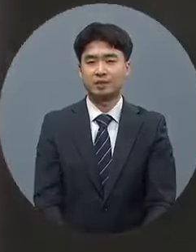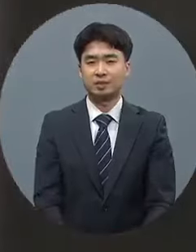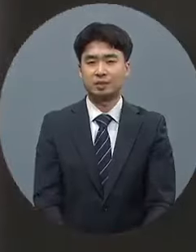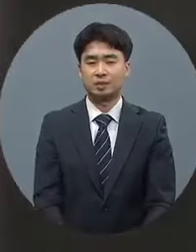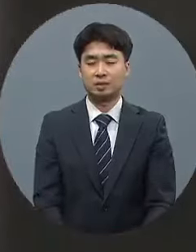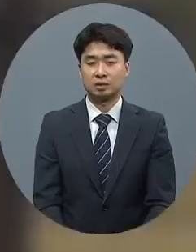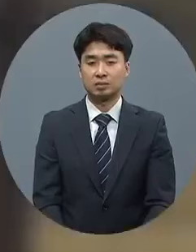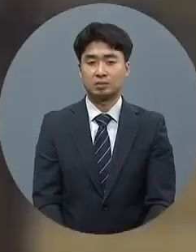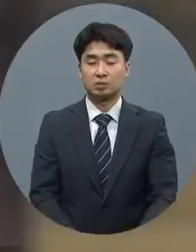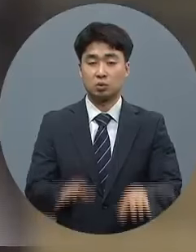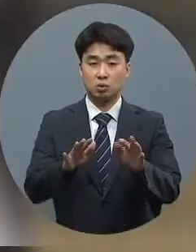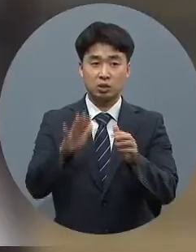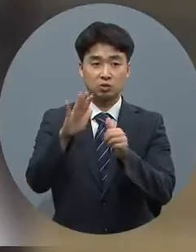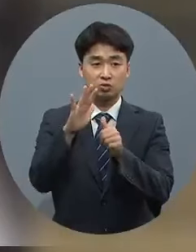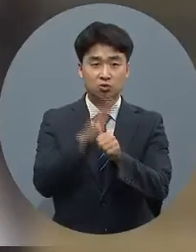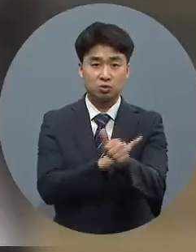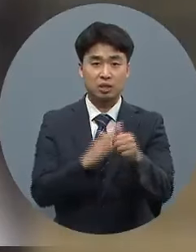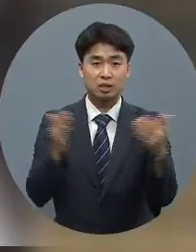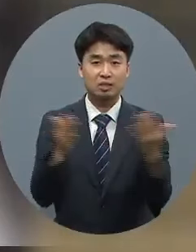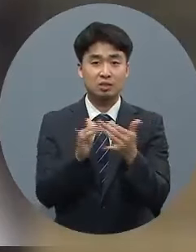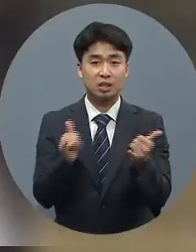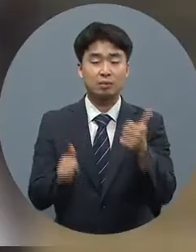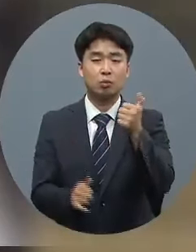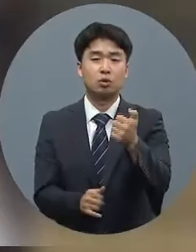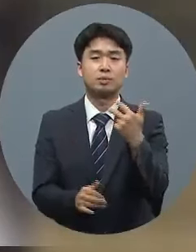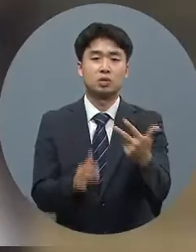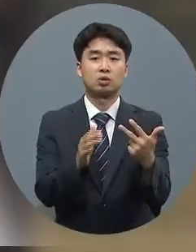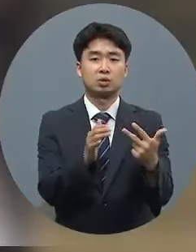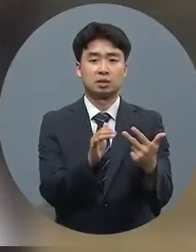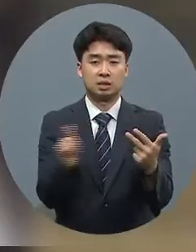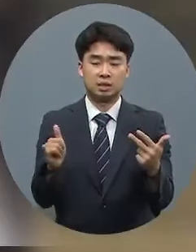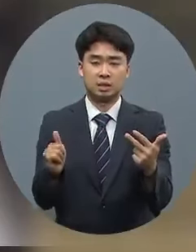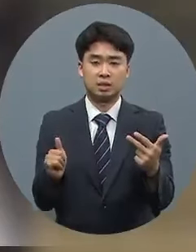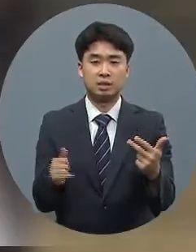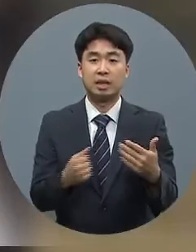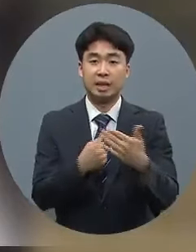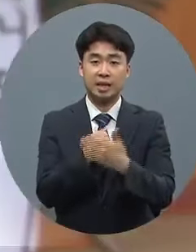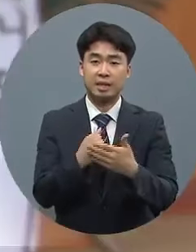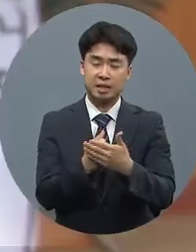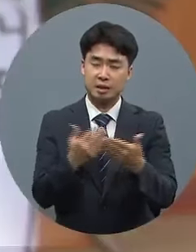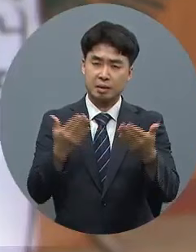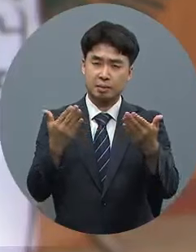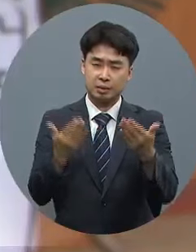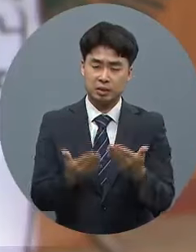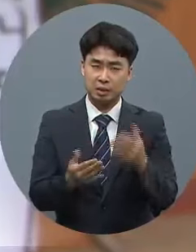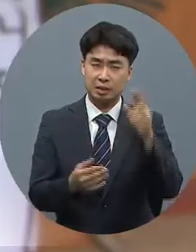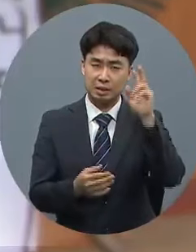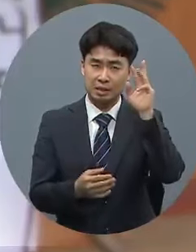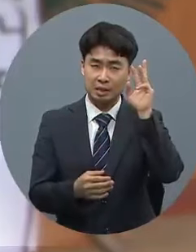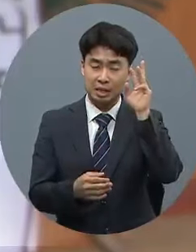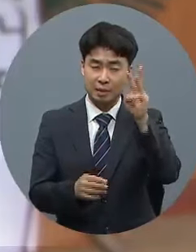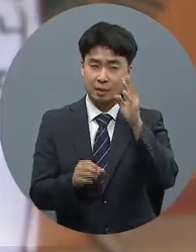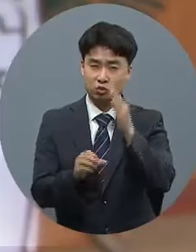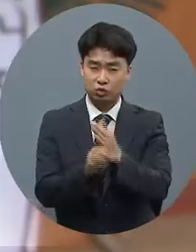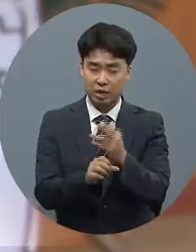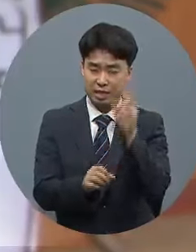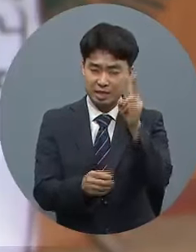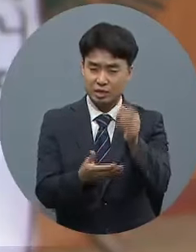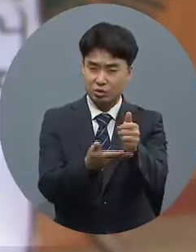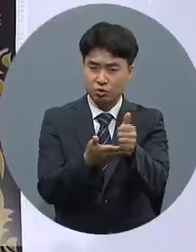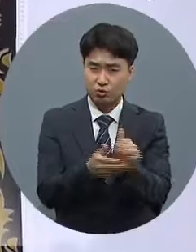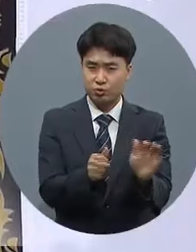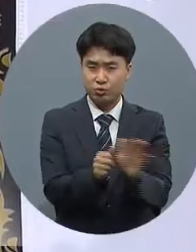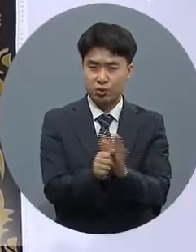장례 지원을 목적으로 출장을 나간 울산시 공무원은 쉰일곱 명에 불과했습니다 3일장 가운데 이틀 정도 조문을 받는다고 볼